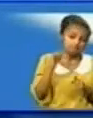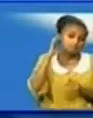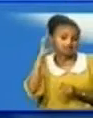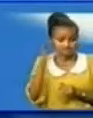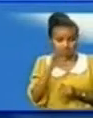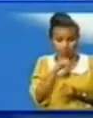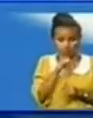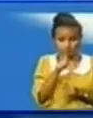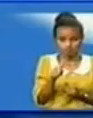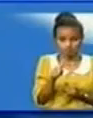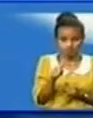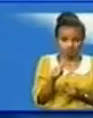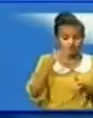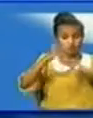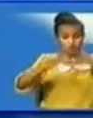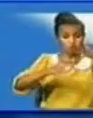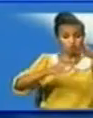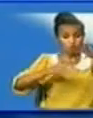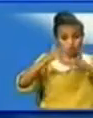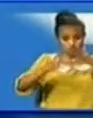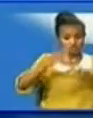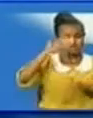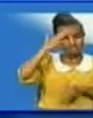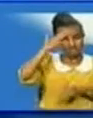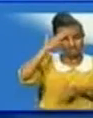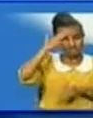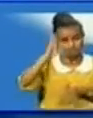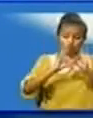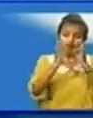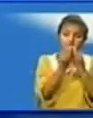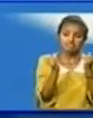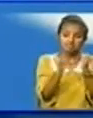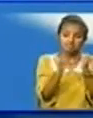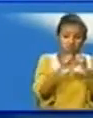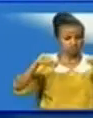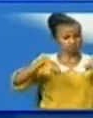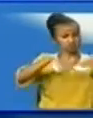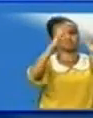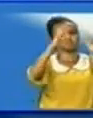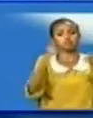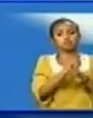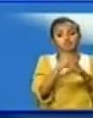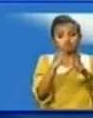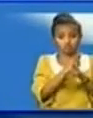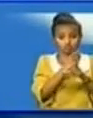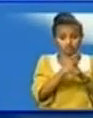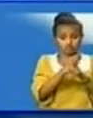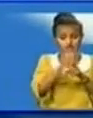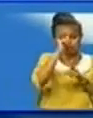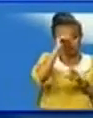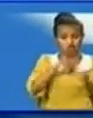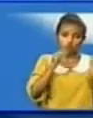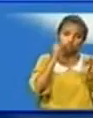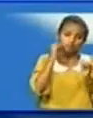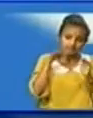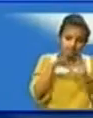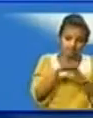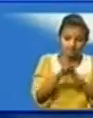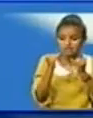አይነት ግንኙነት ነው እንጂ ያለን በማህበር ደረጃ እንደዚህ እስካሁን አላየሁም አላቀጠመኝም ስላልሰማሁም ማለት